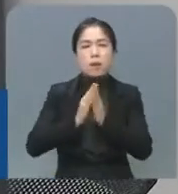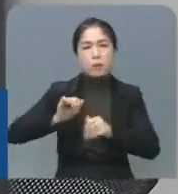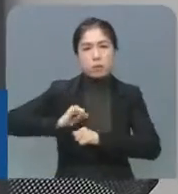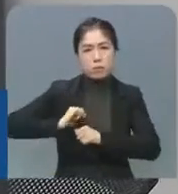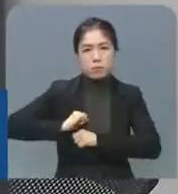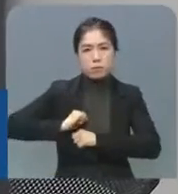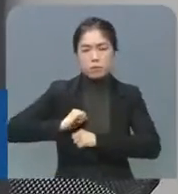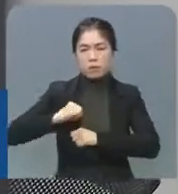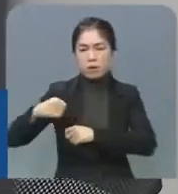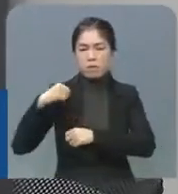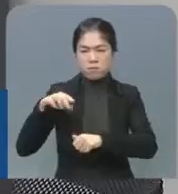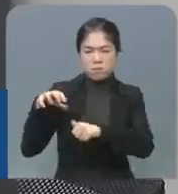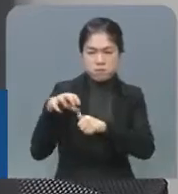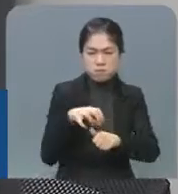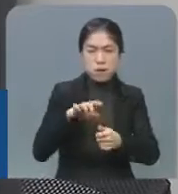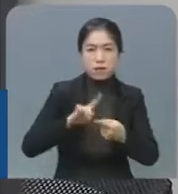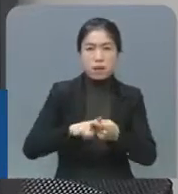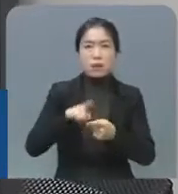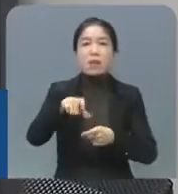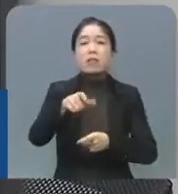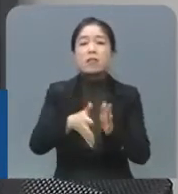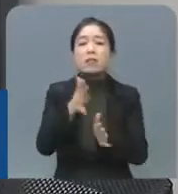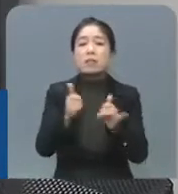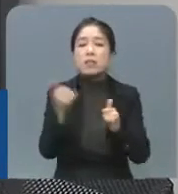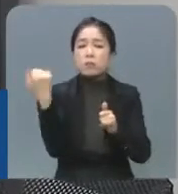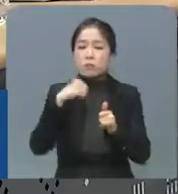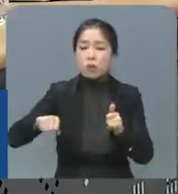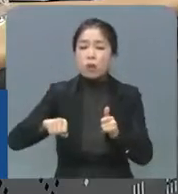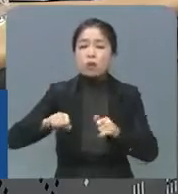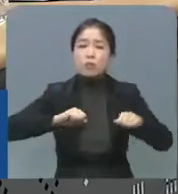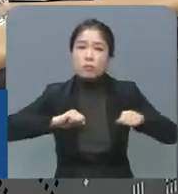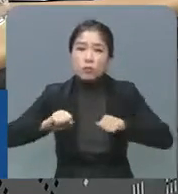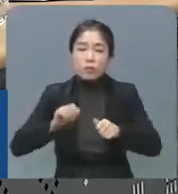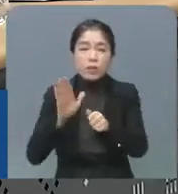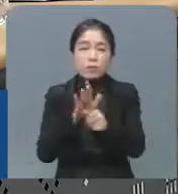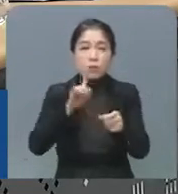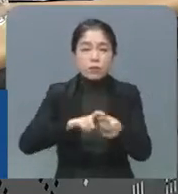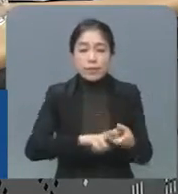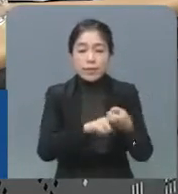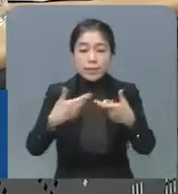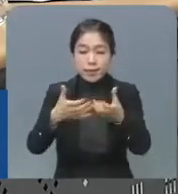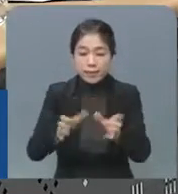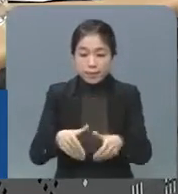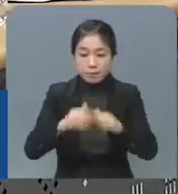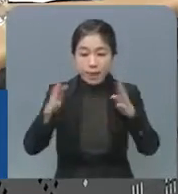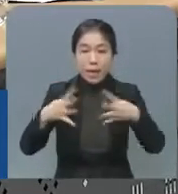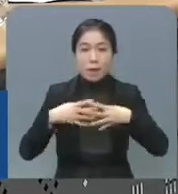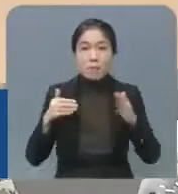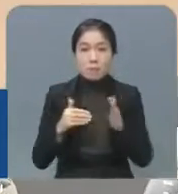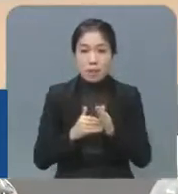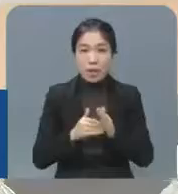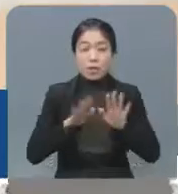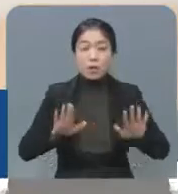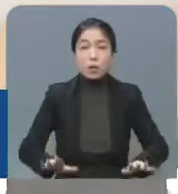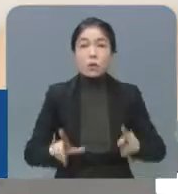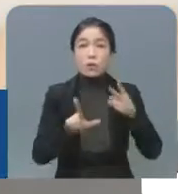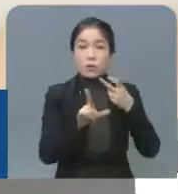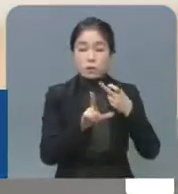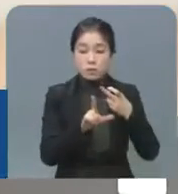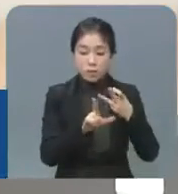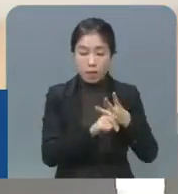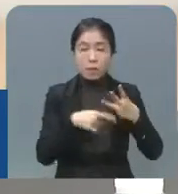강경진압에 따른 현재 시민 불복종 운동을 지원하기 위해서 연대 기구 를 구성하기로 했습니다 이들은 오는 11일까지